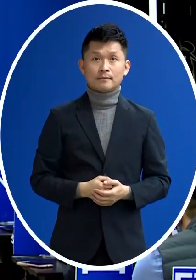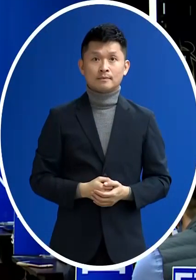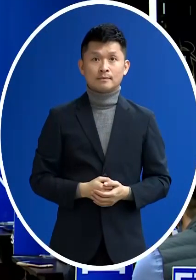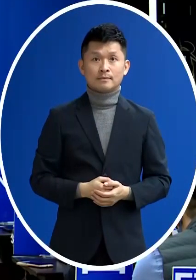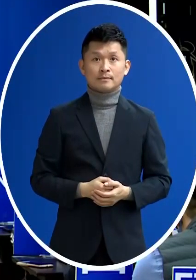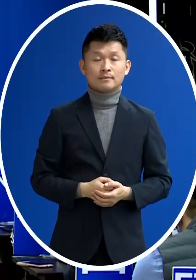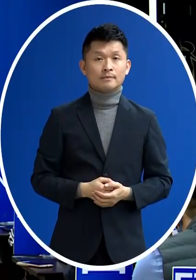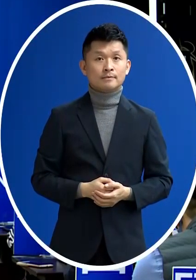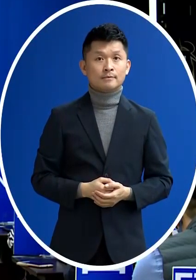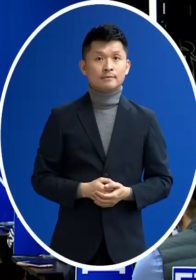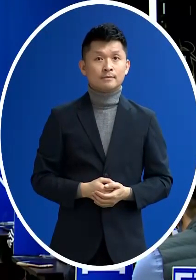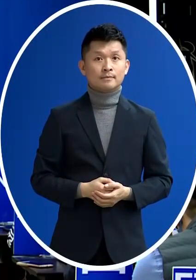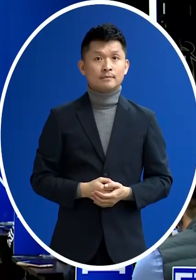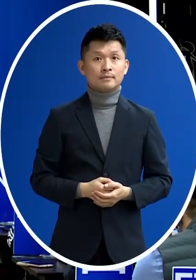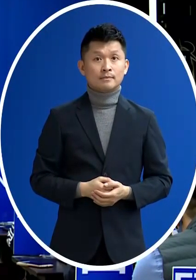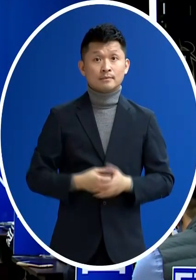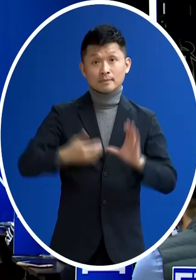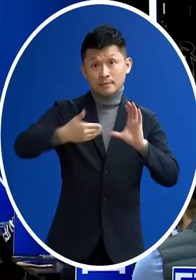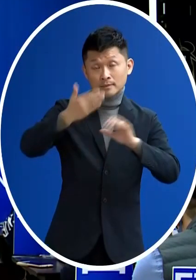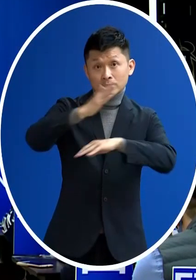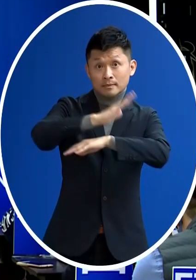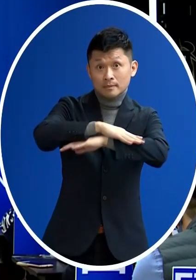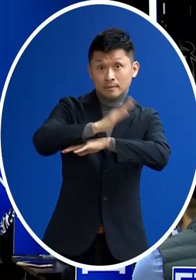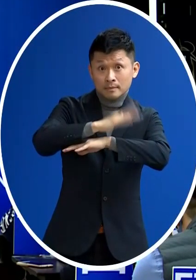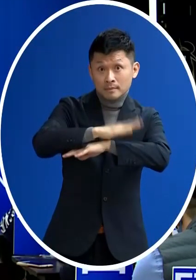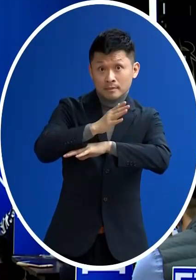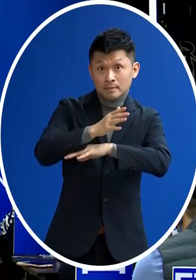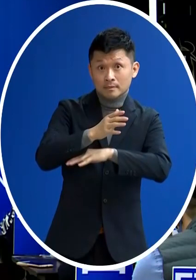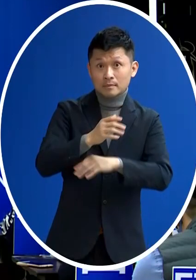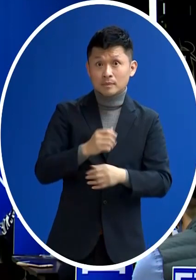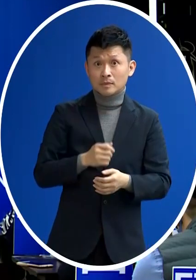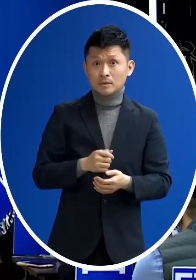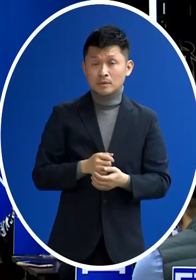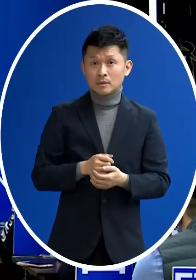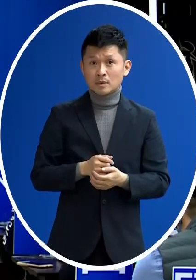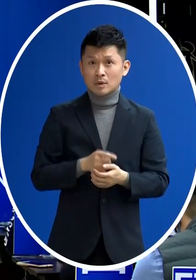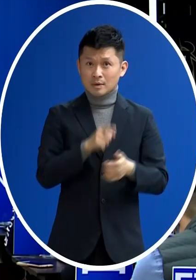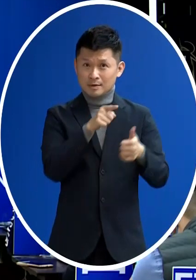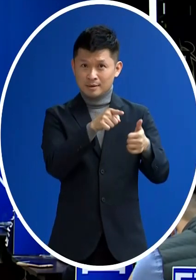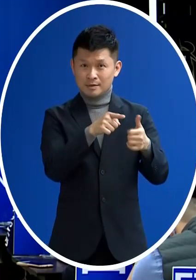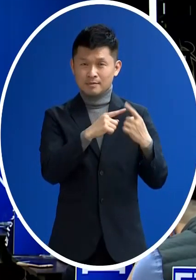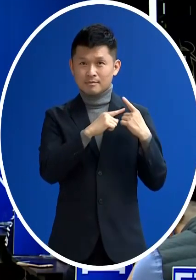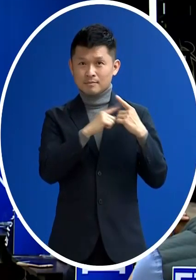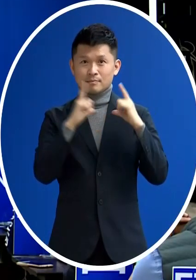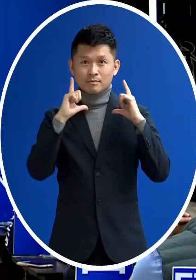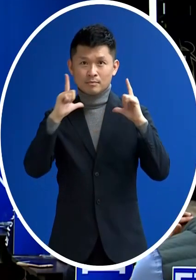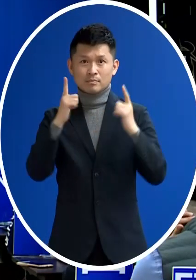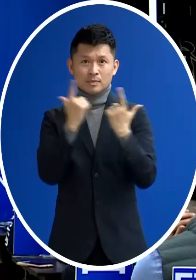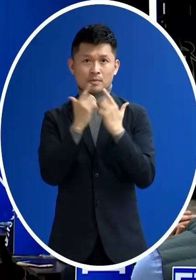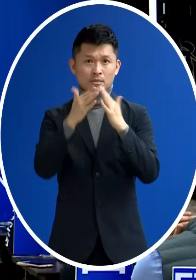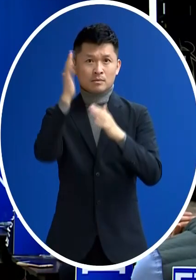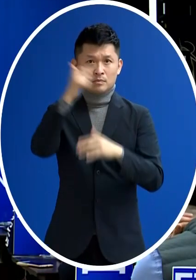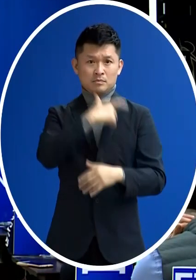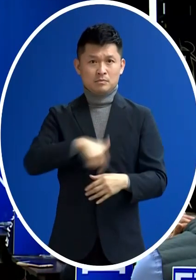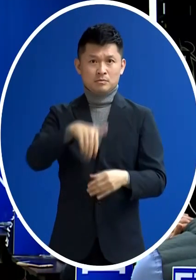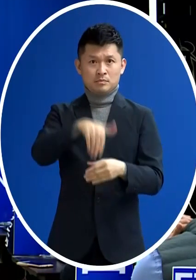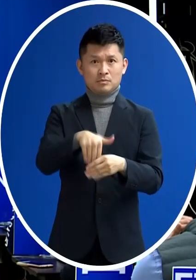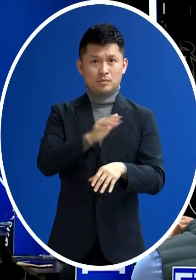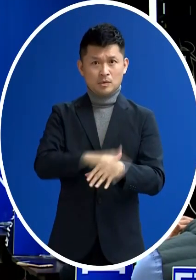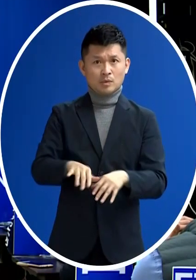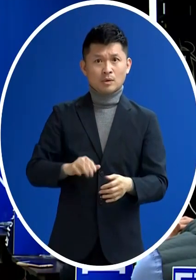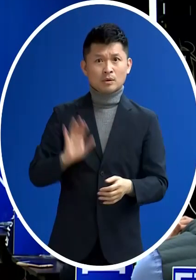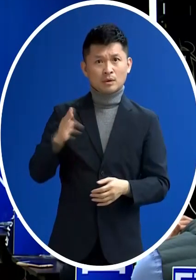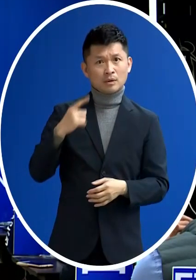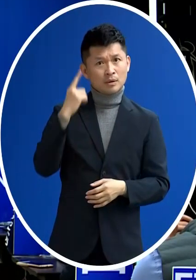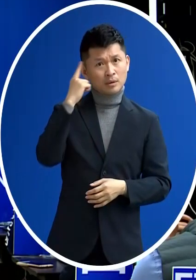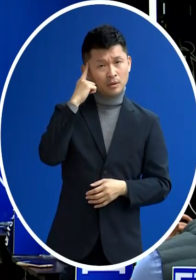喂，指挥官好。有媒体指，有媒体断定说你会出马角逐台北市长，但是有评论就说你会利用